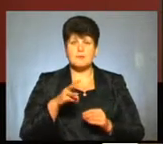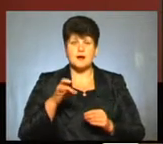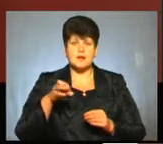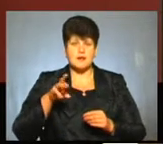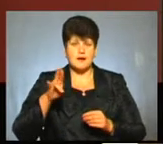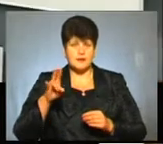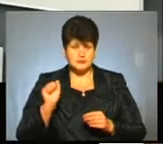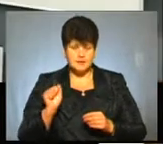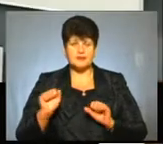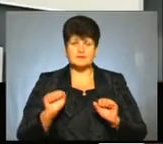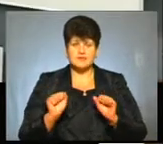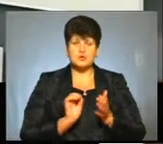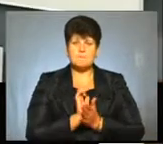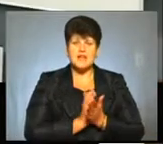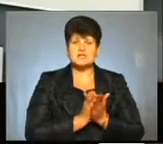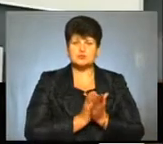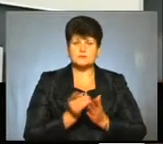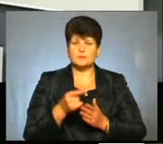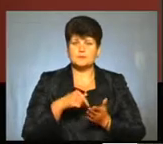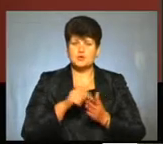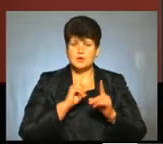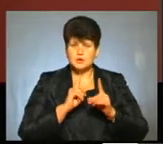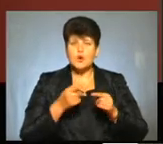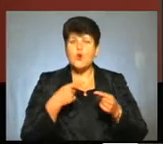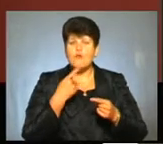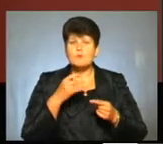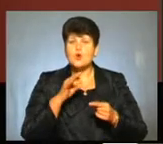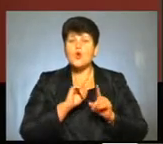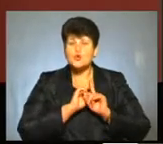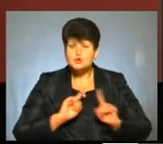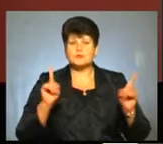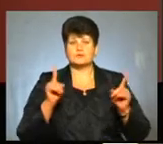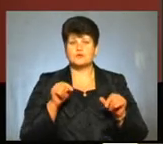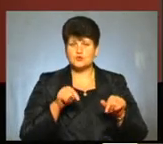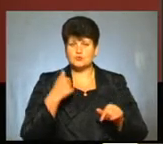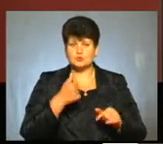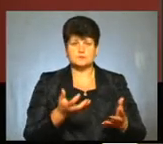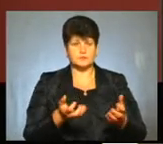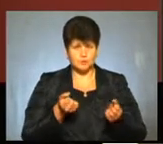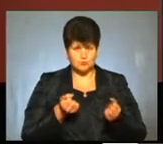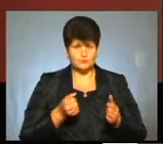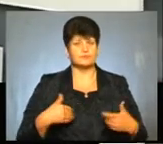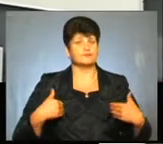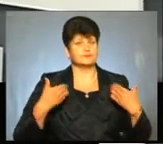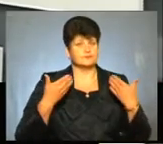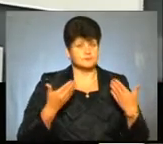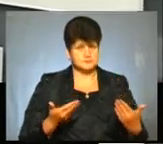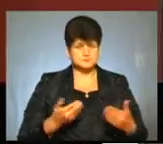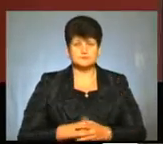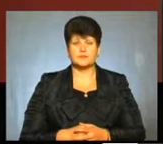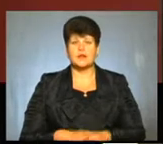Мар'яною Зварич, керівницею прес-служби Тернопільської міської ради, говоримо про особливості цьогорічного прийому. Мар'яна, вітаю. Вітаю